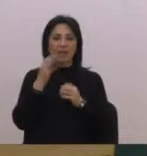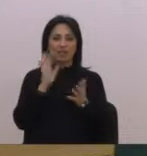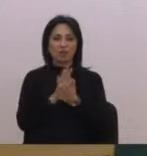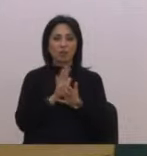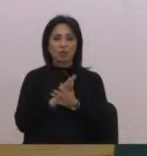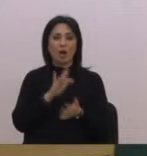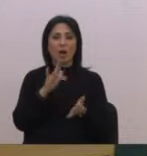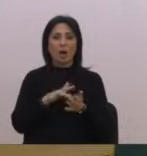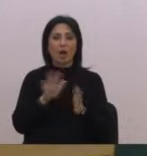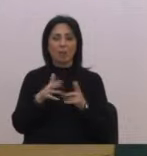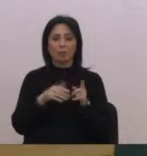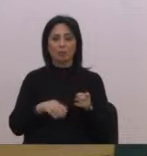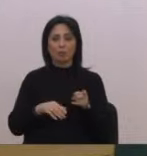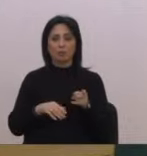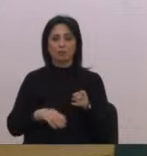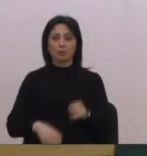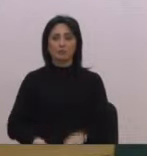kalak Batumshi.